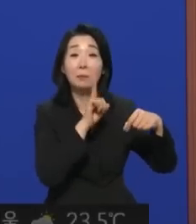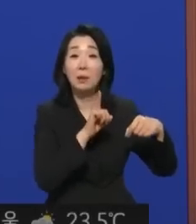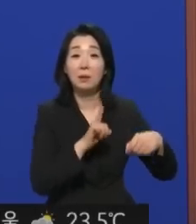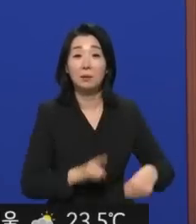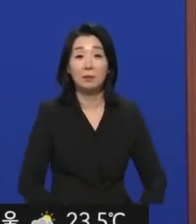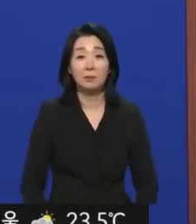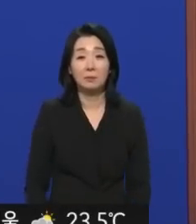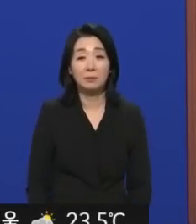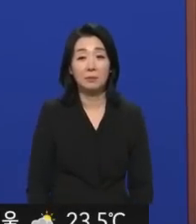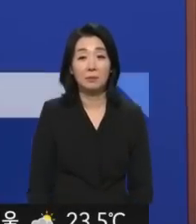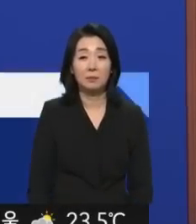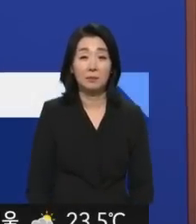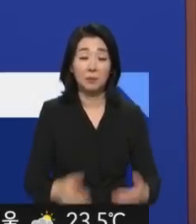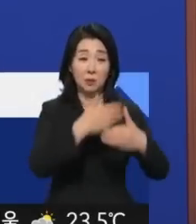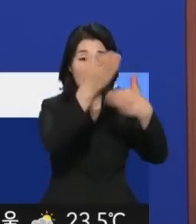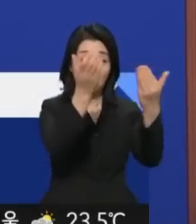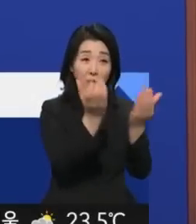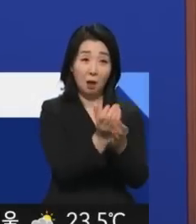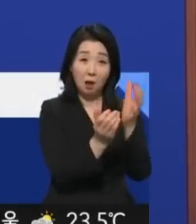당